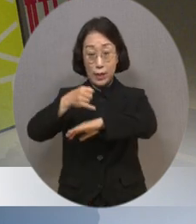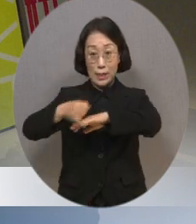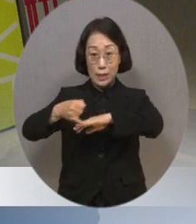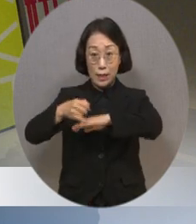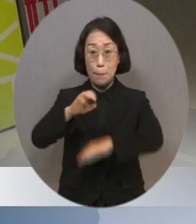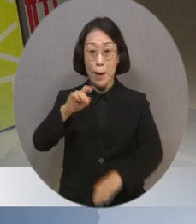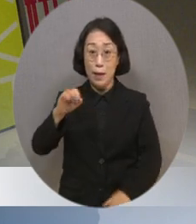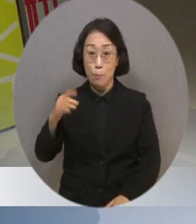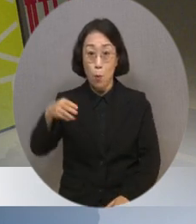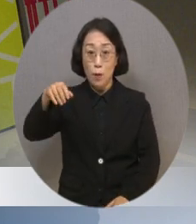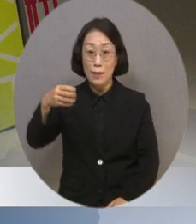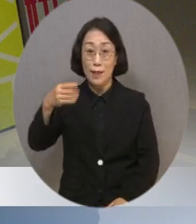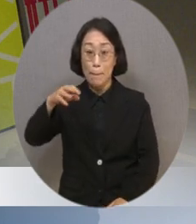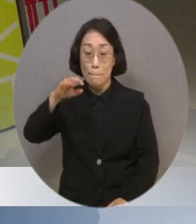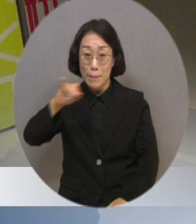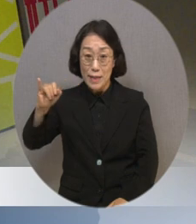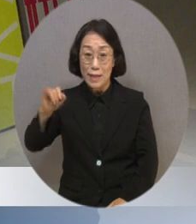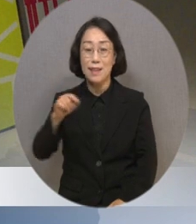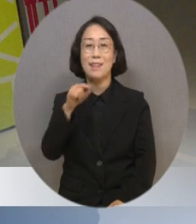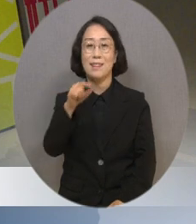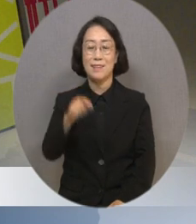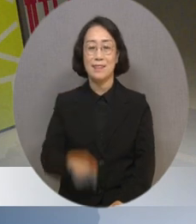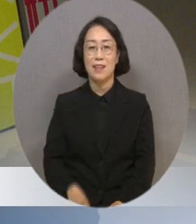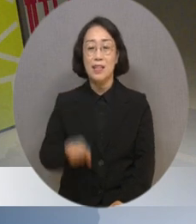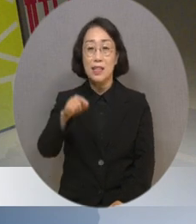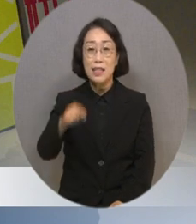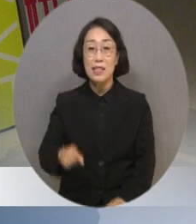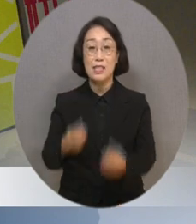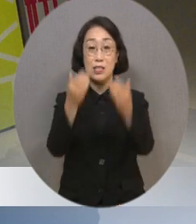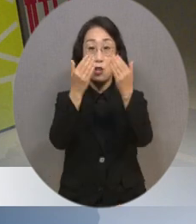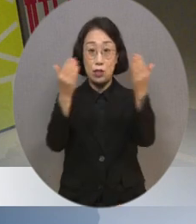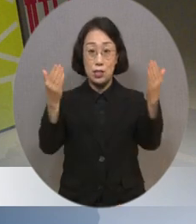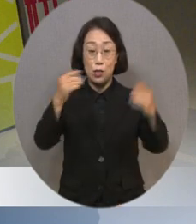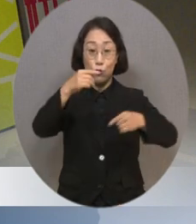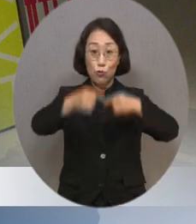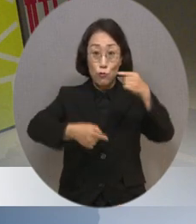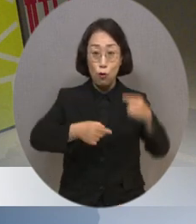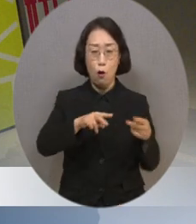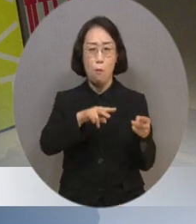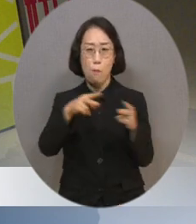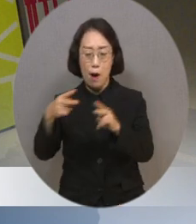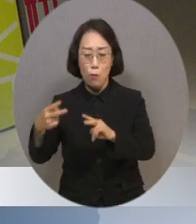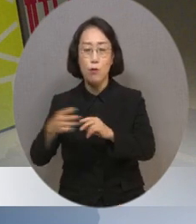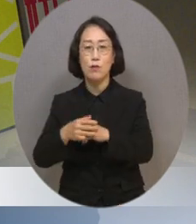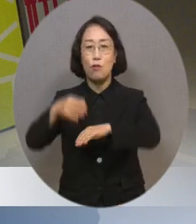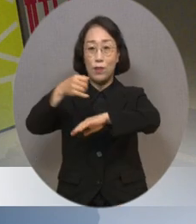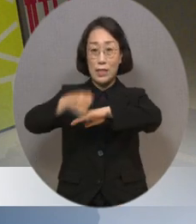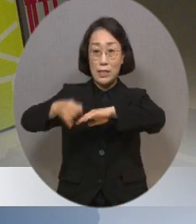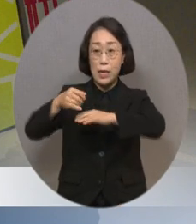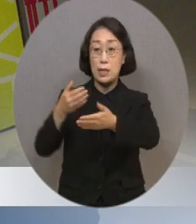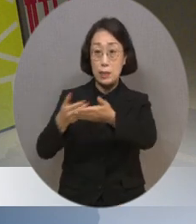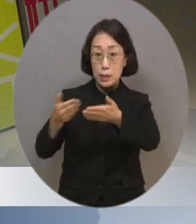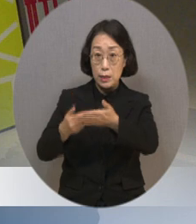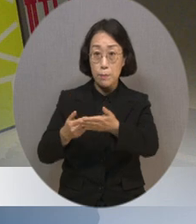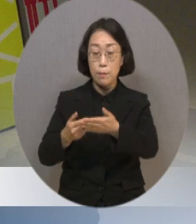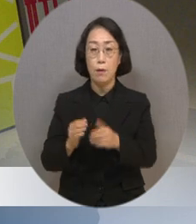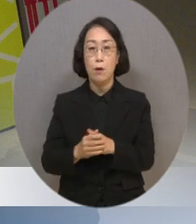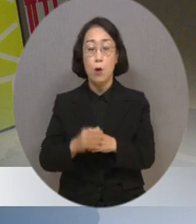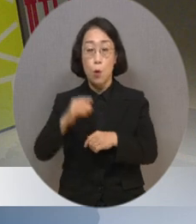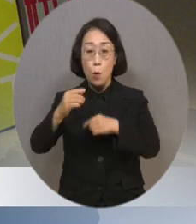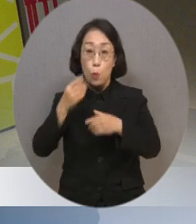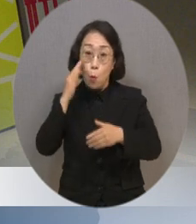타이포그래피라고 부르는데요. 이번 전시는 수어를 타이포그래피로 표현하며 농인의 언어,